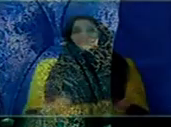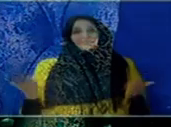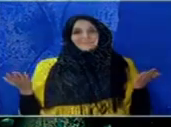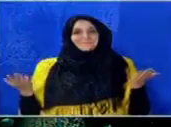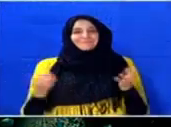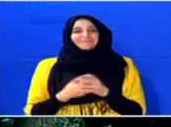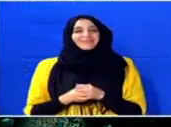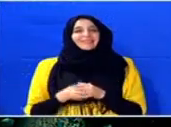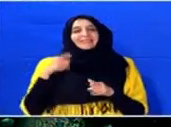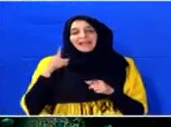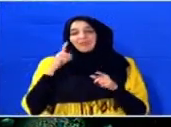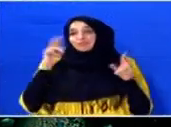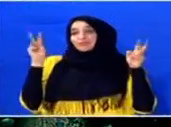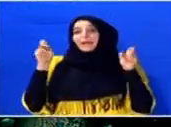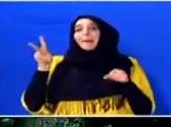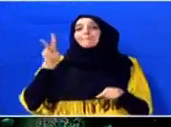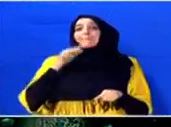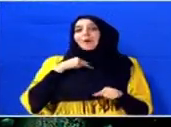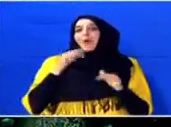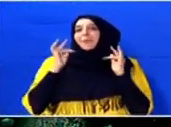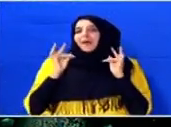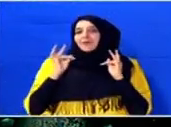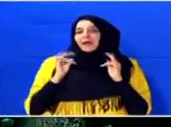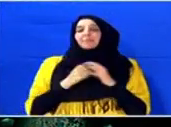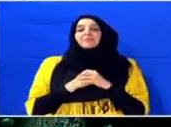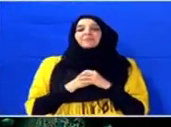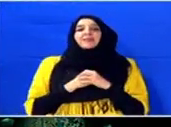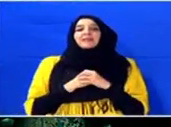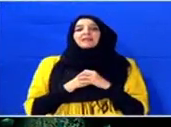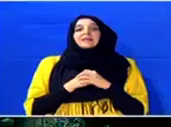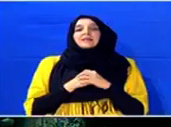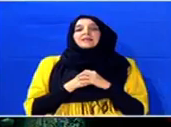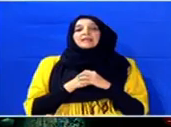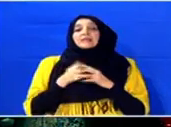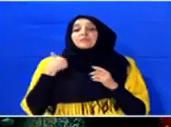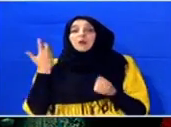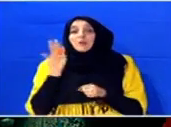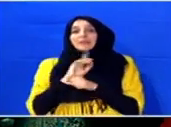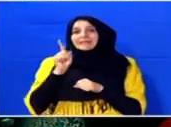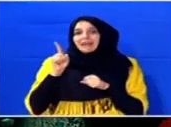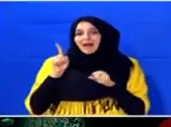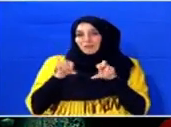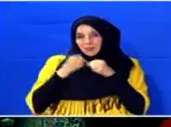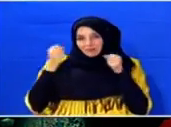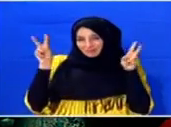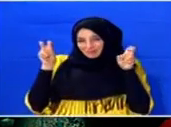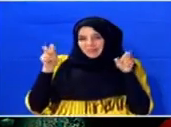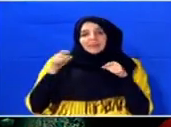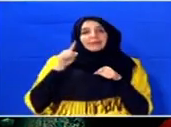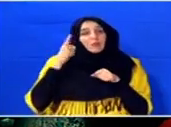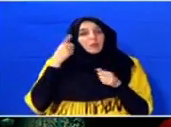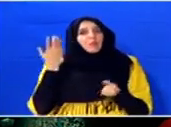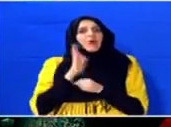همم قضيتي في برنامجه والصلح خير وركن نعرض فيه قضايا الناس خلافات